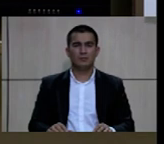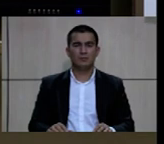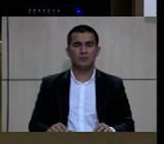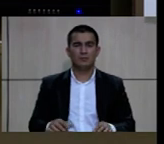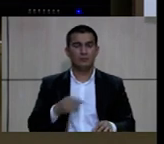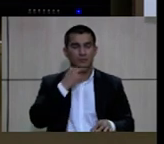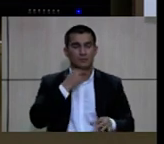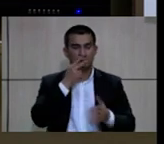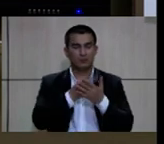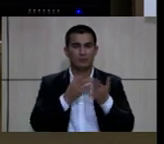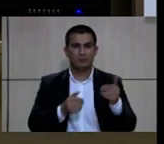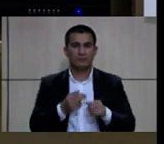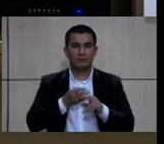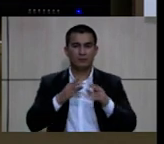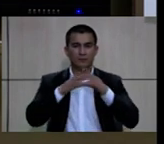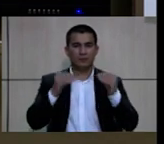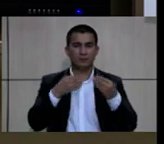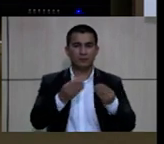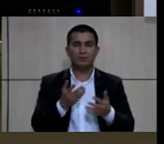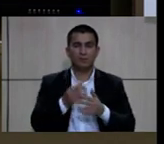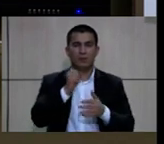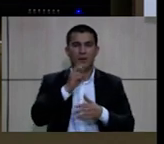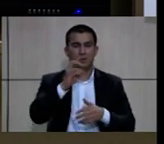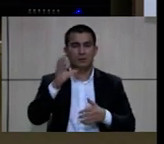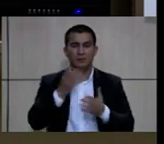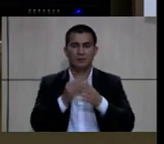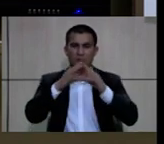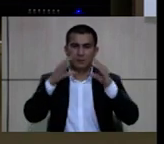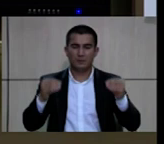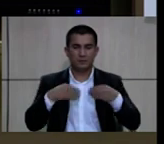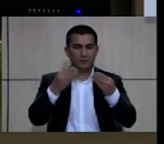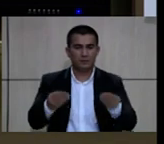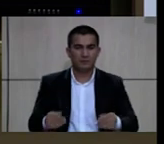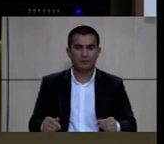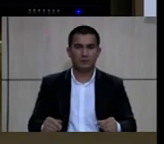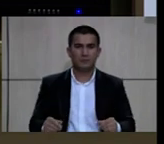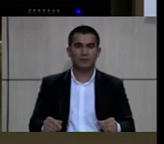ahamiyat bering. Bizga uch burchak berildi. A, B, C uch burchak berilgan.